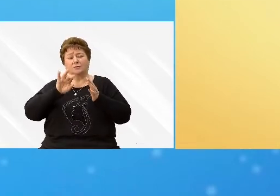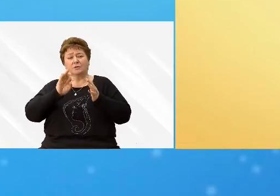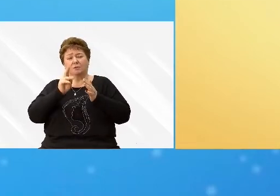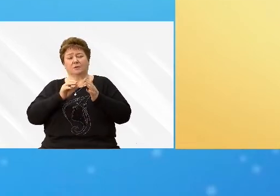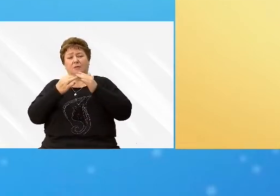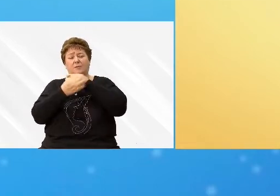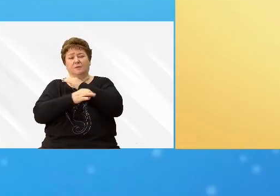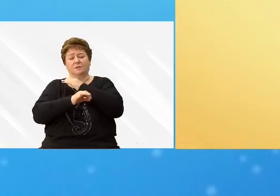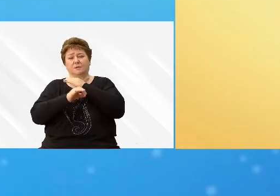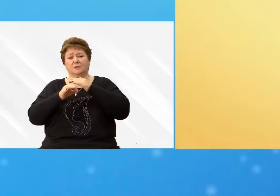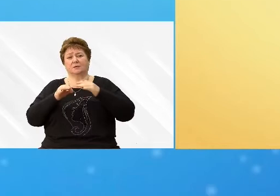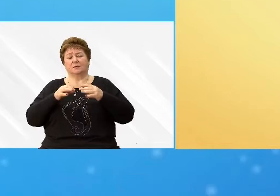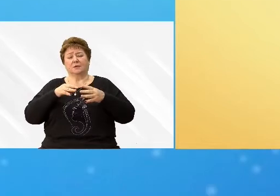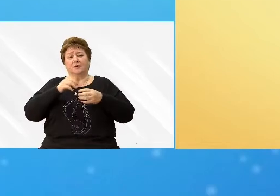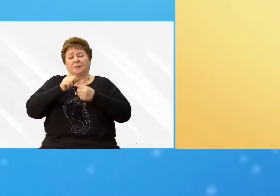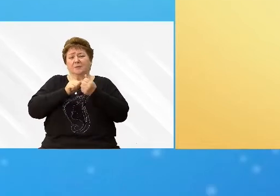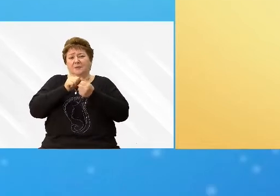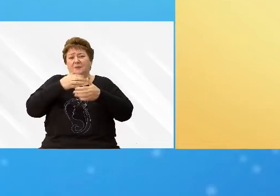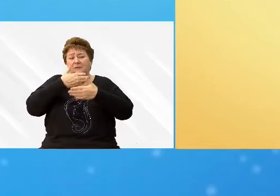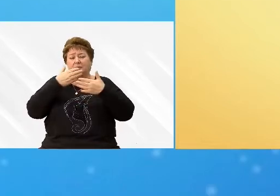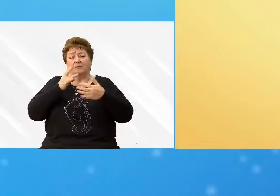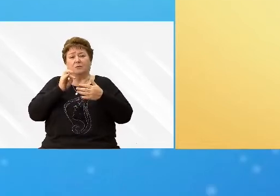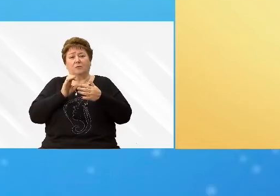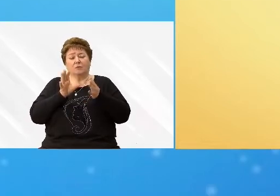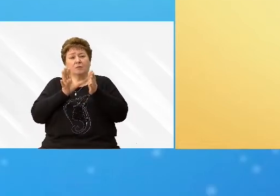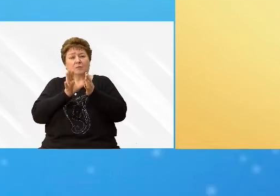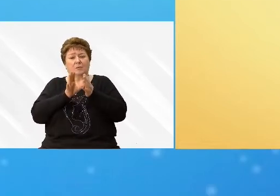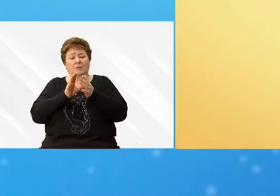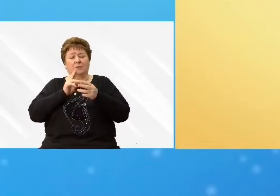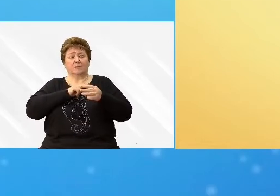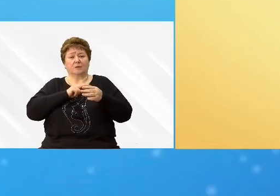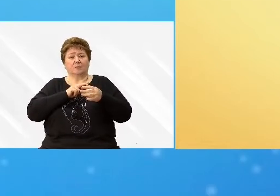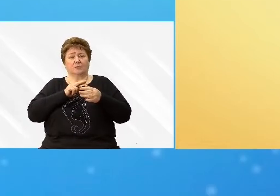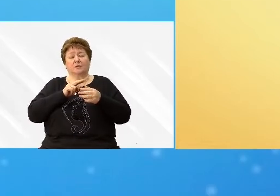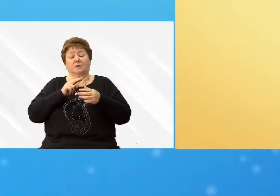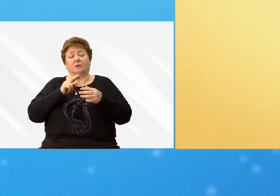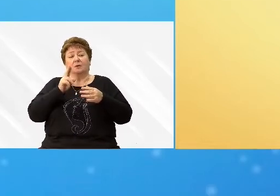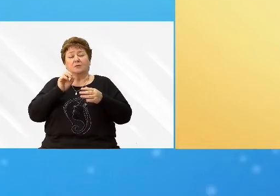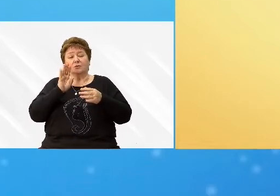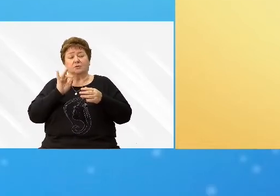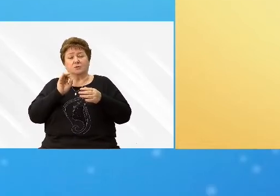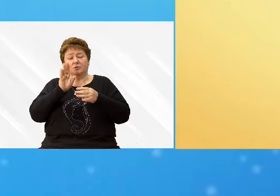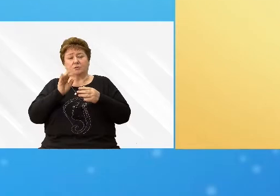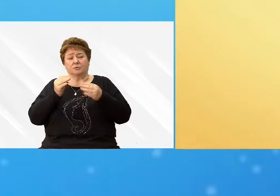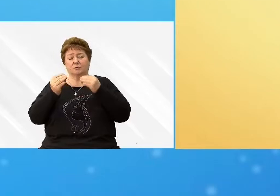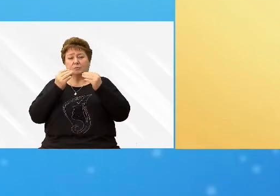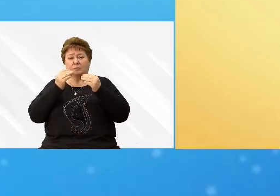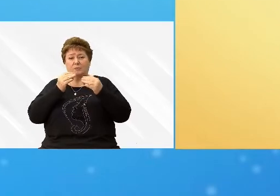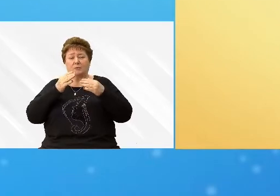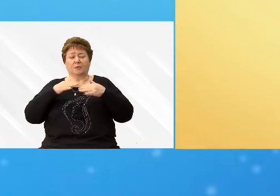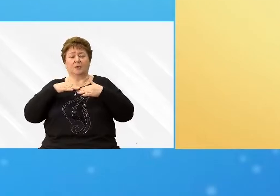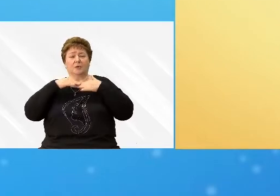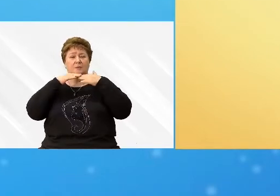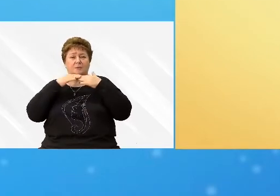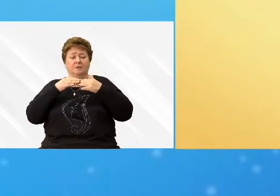организме не переваривается но стимулирует моторику кишечника пища съеденная с аппетитом